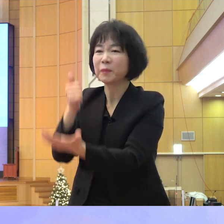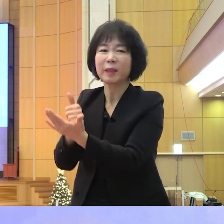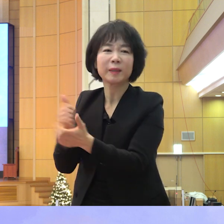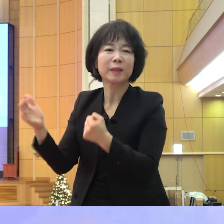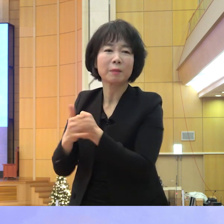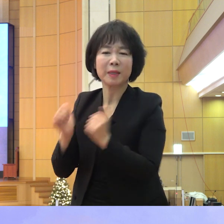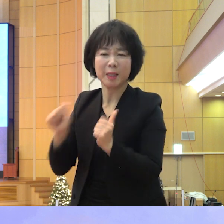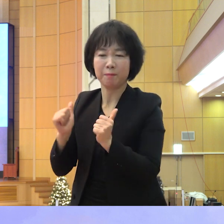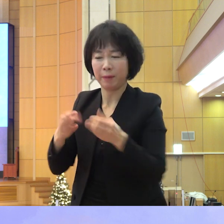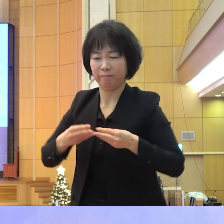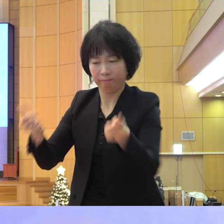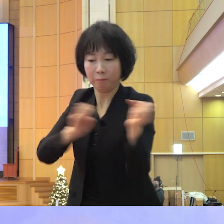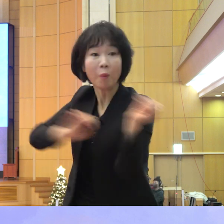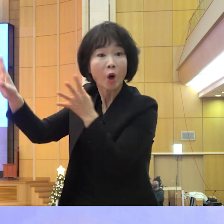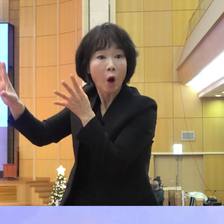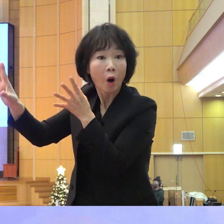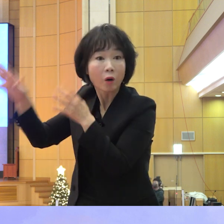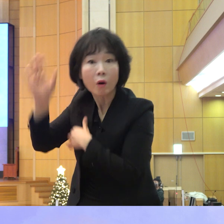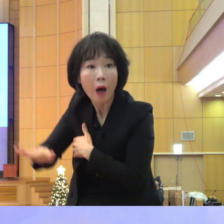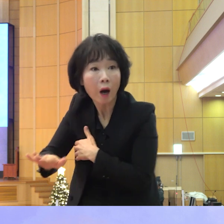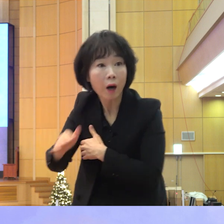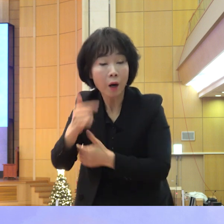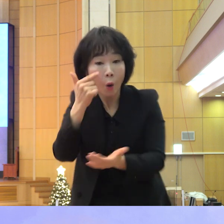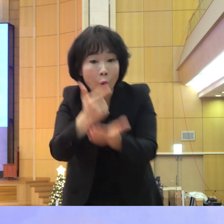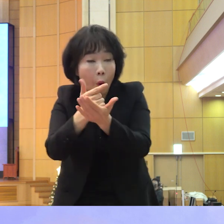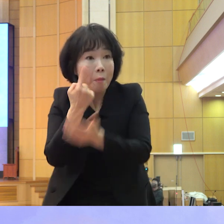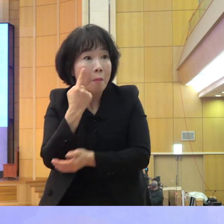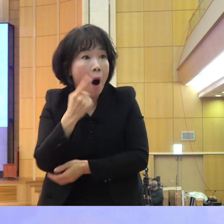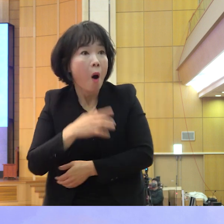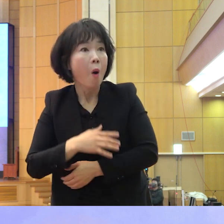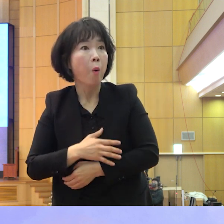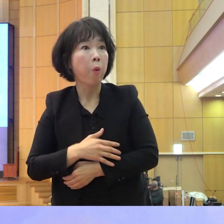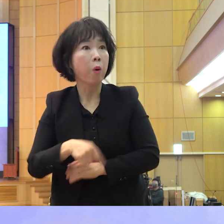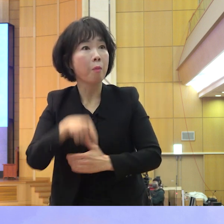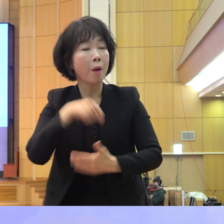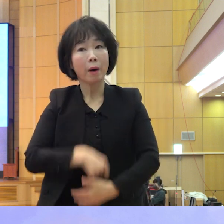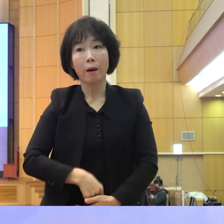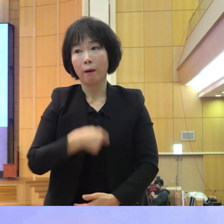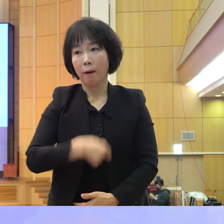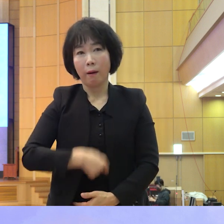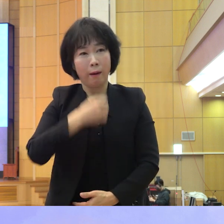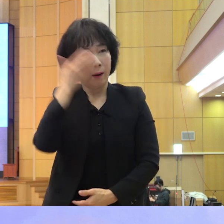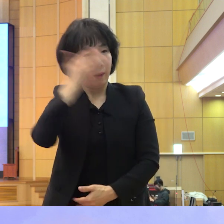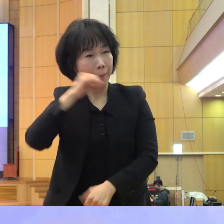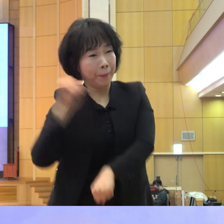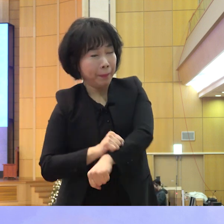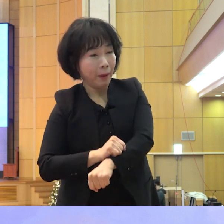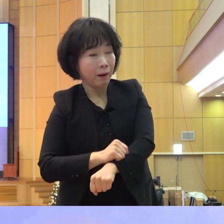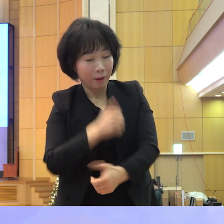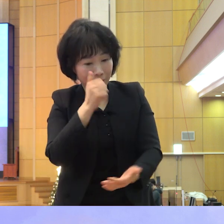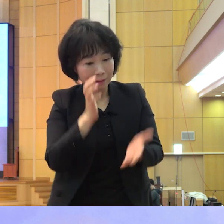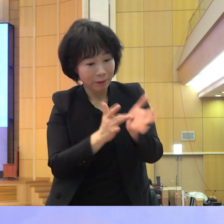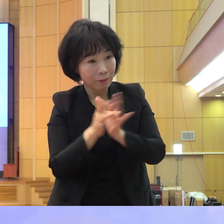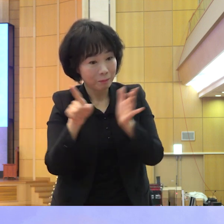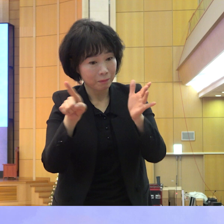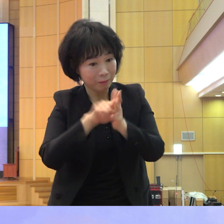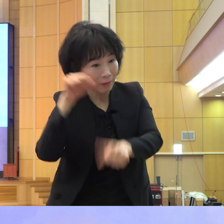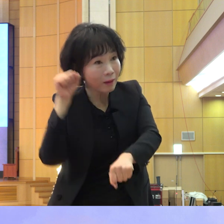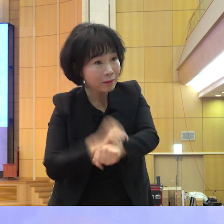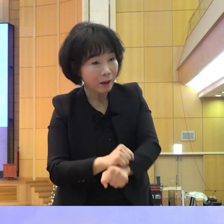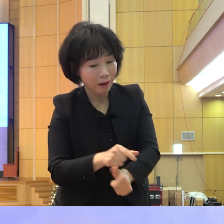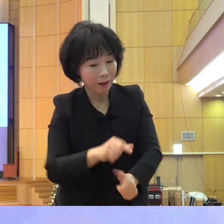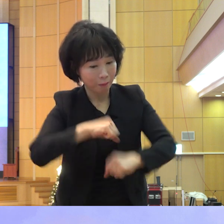홍수 심판하셨고, 노아는 하나님 보시기에 의로웠기 때문에, 그리고 노아의 가족은 의로웠기 때문에